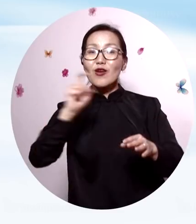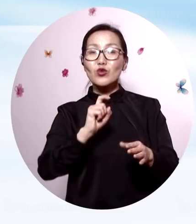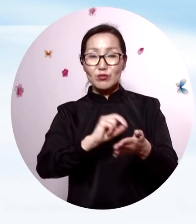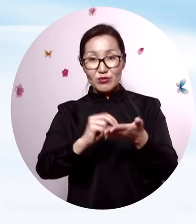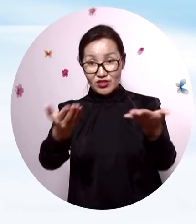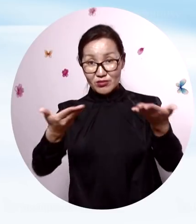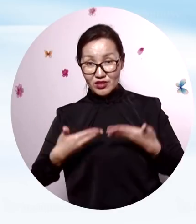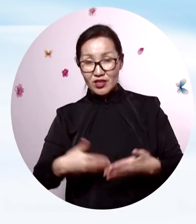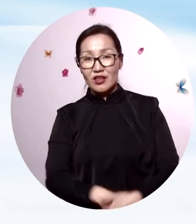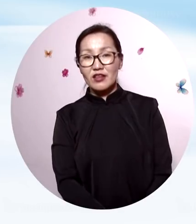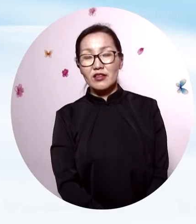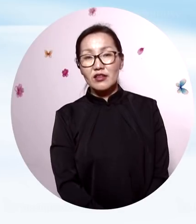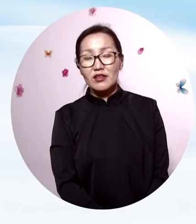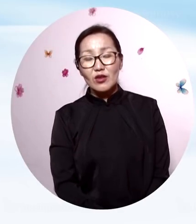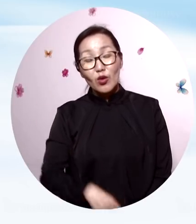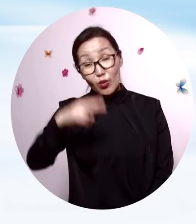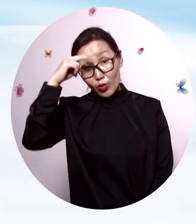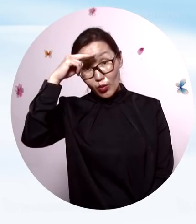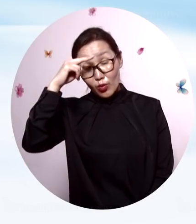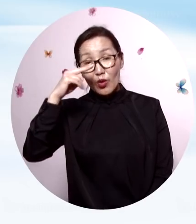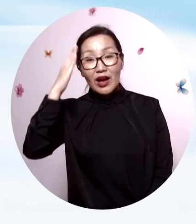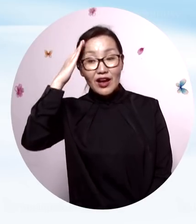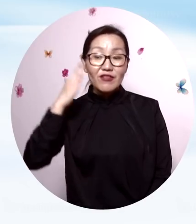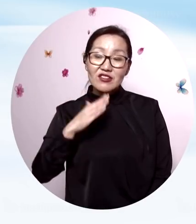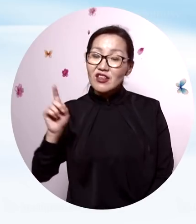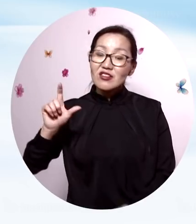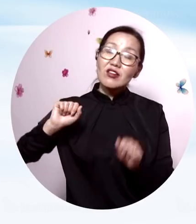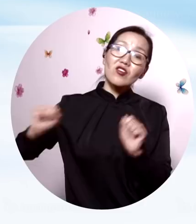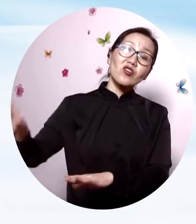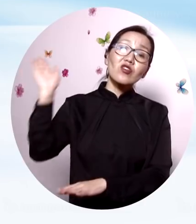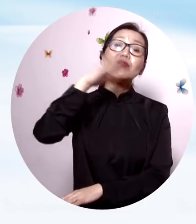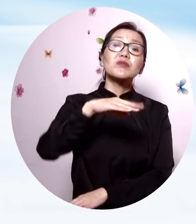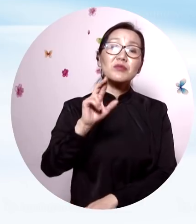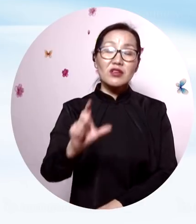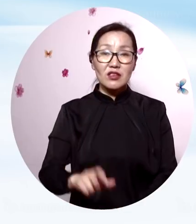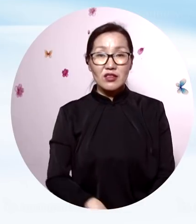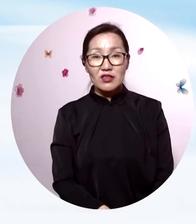Хүү эцэг ихэ хизээ орхин явв.